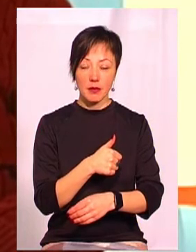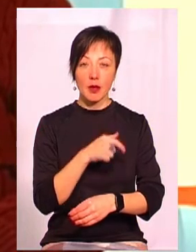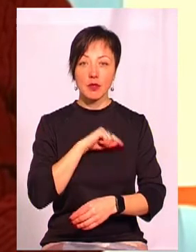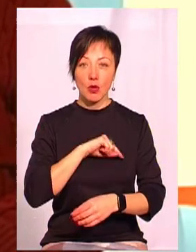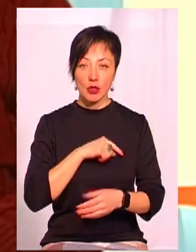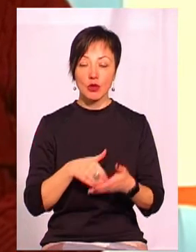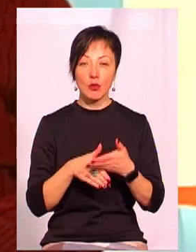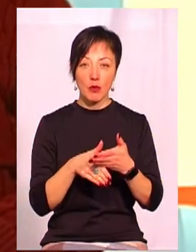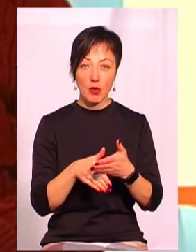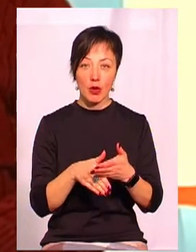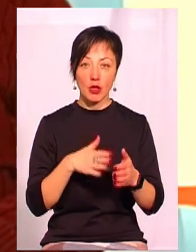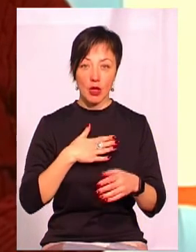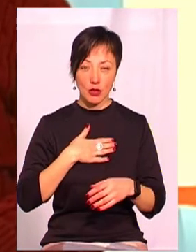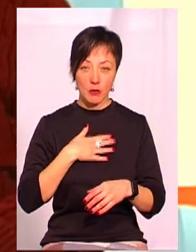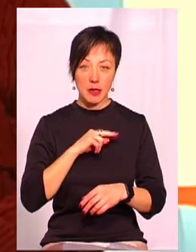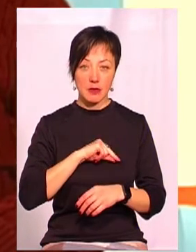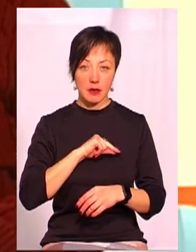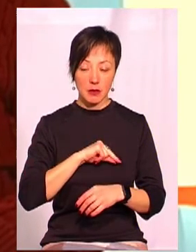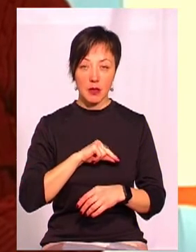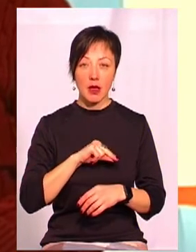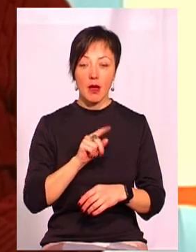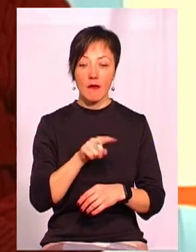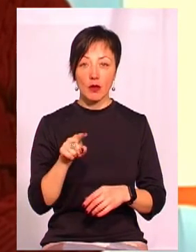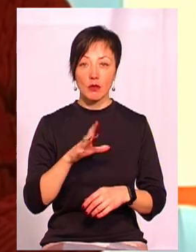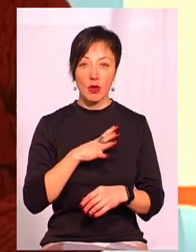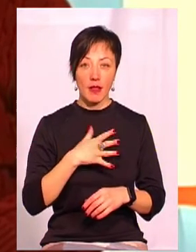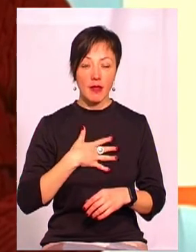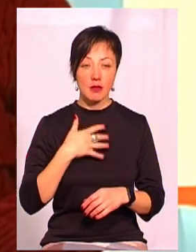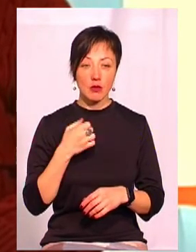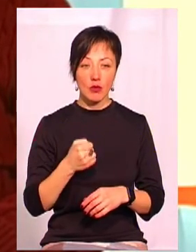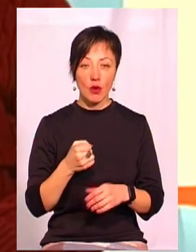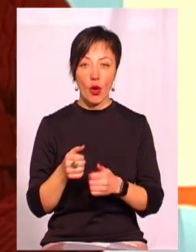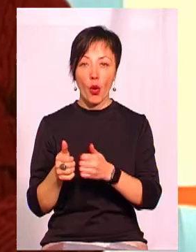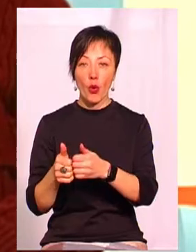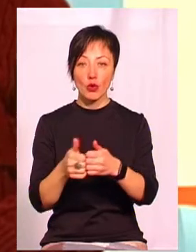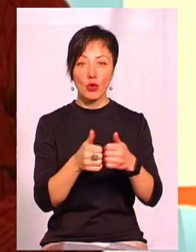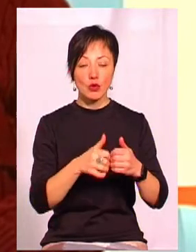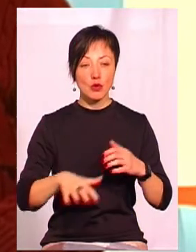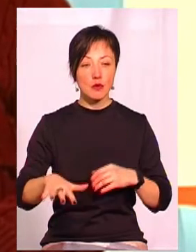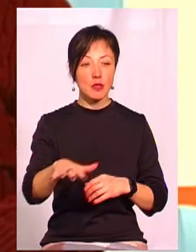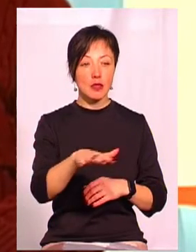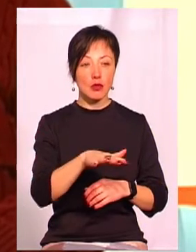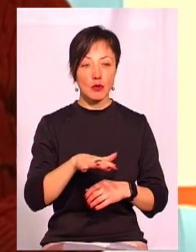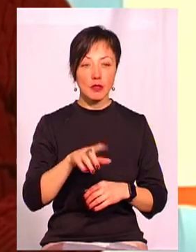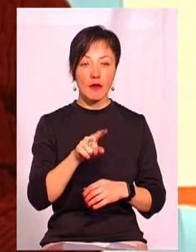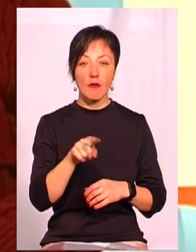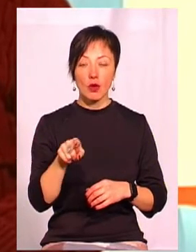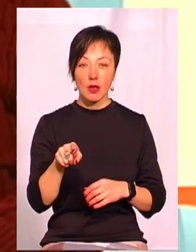надана психологічна допомога нашими психологами, вони були незадоволені оточуючим середовищем.